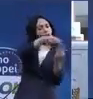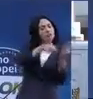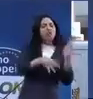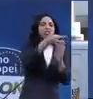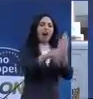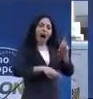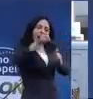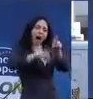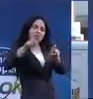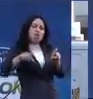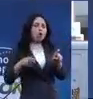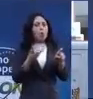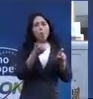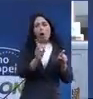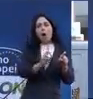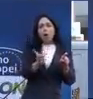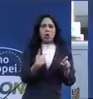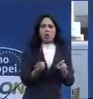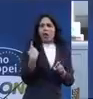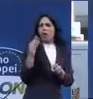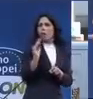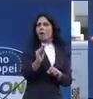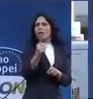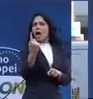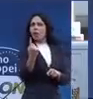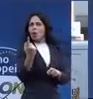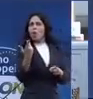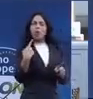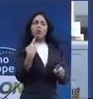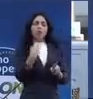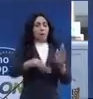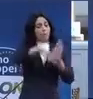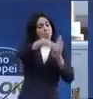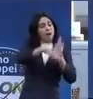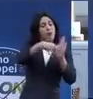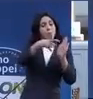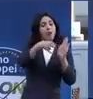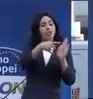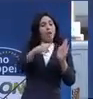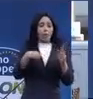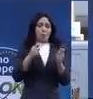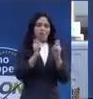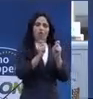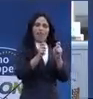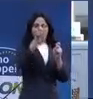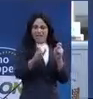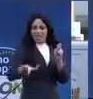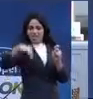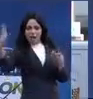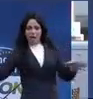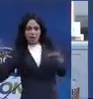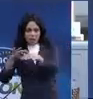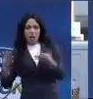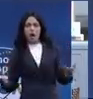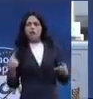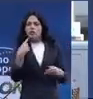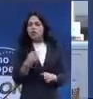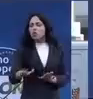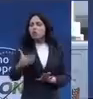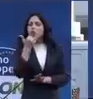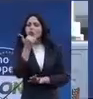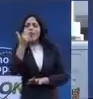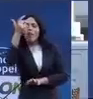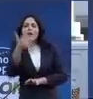numero Ieri ho chiesto a uno che magnific il piano Mattei un giornalista di destra gli ho detto scusi ma mi sa dire